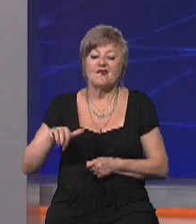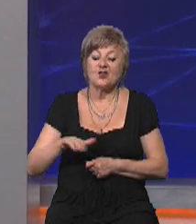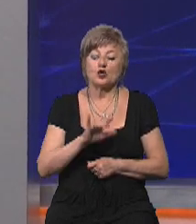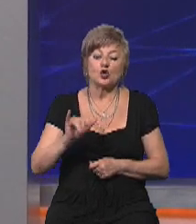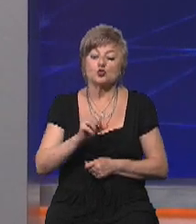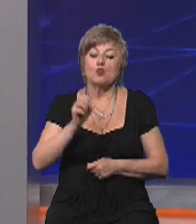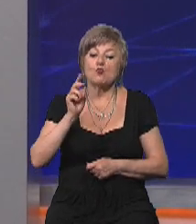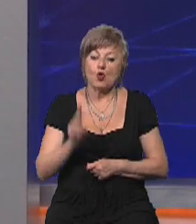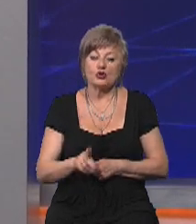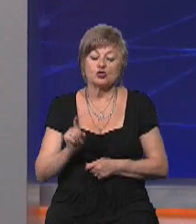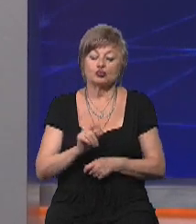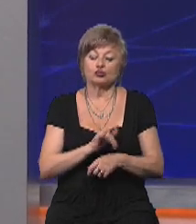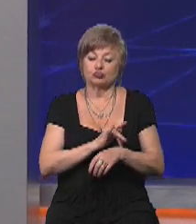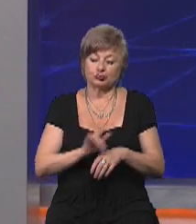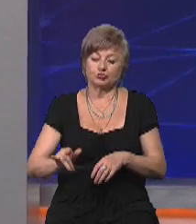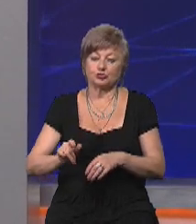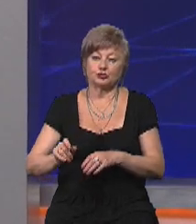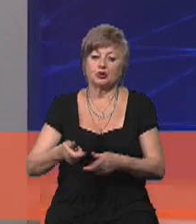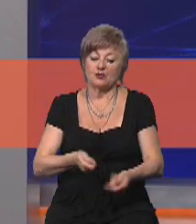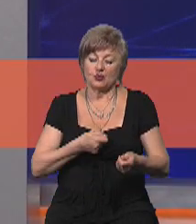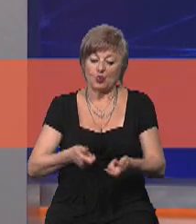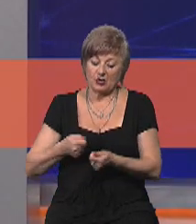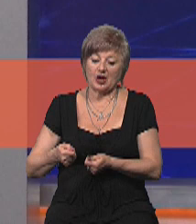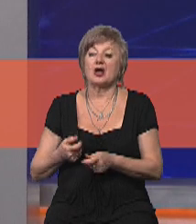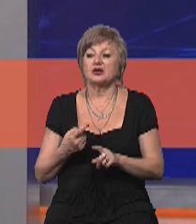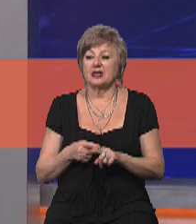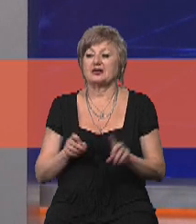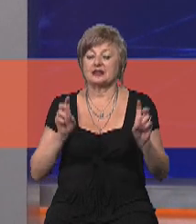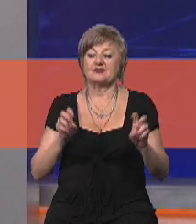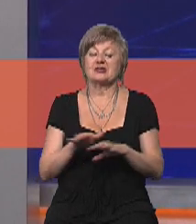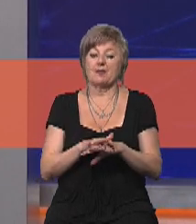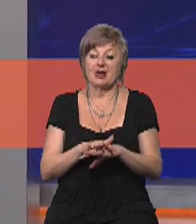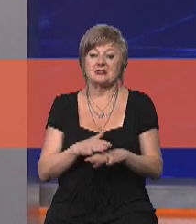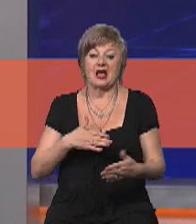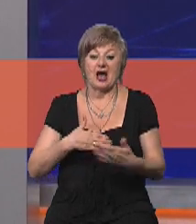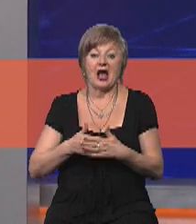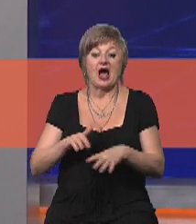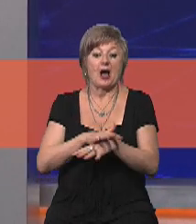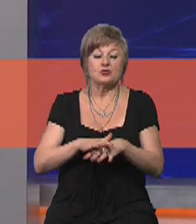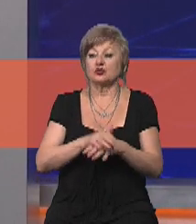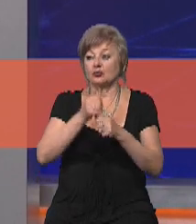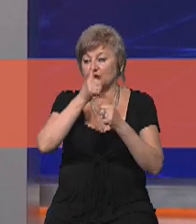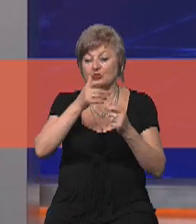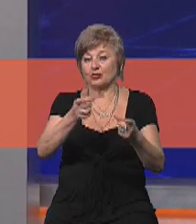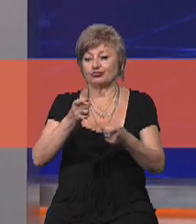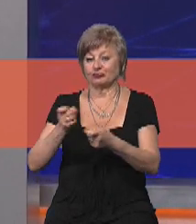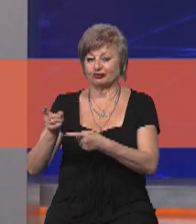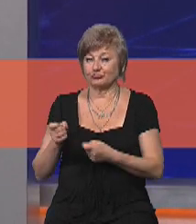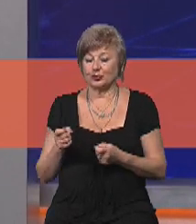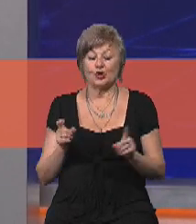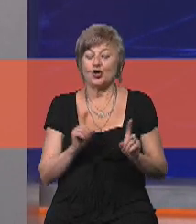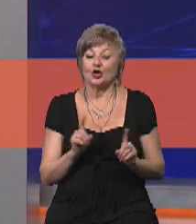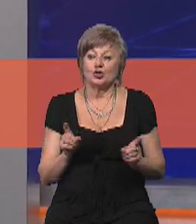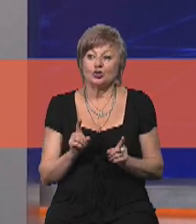субботники для того, чтобы уничтожать. Сегодня это массовый характер уже принимается. Общественность мы не можем організувати для того,